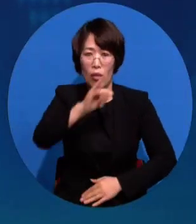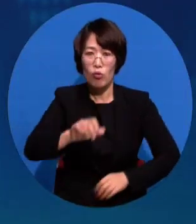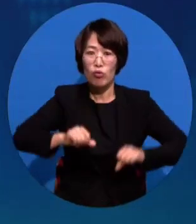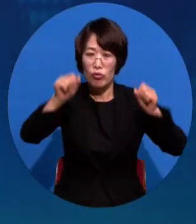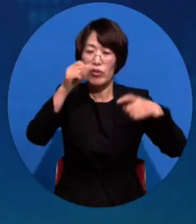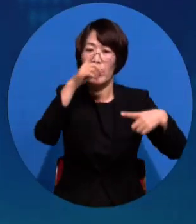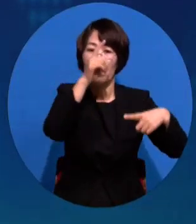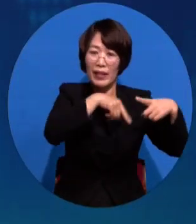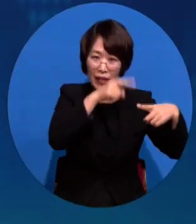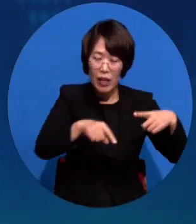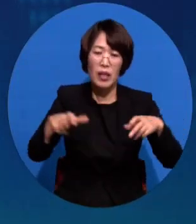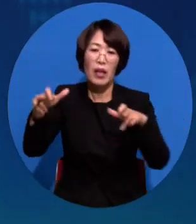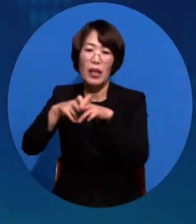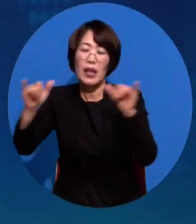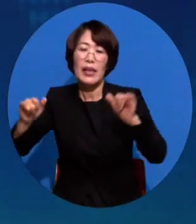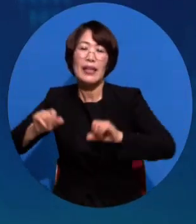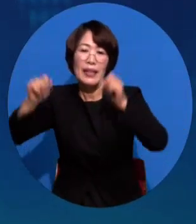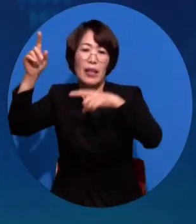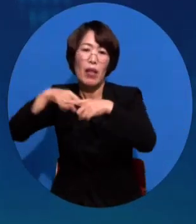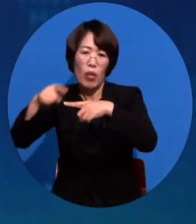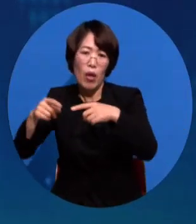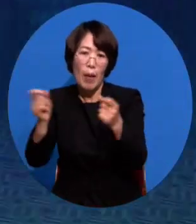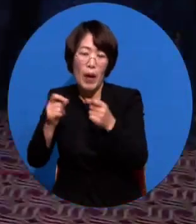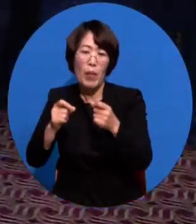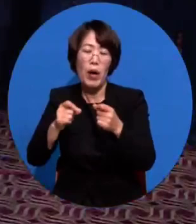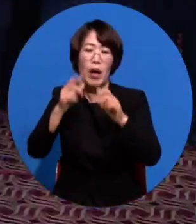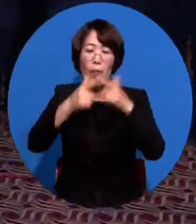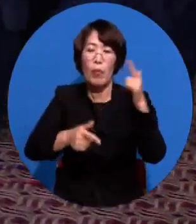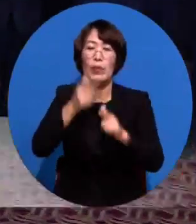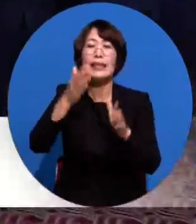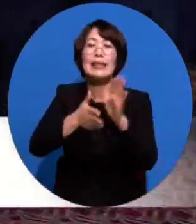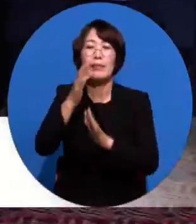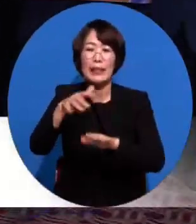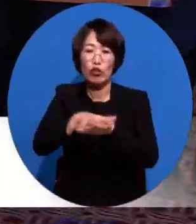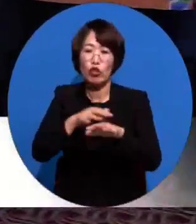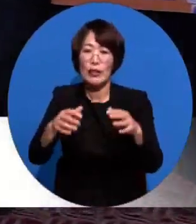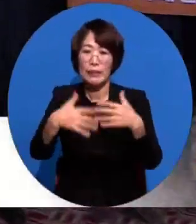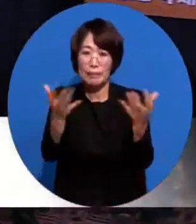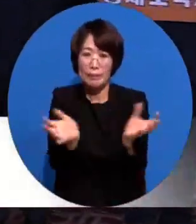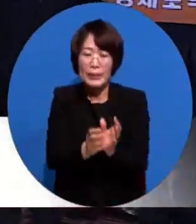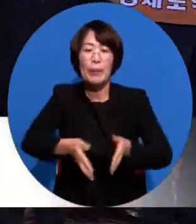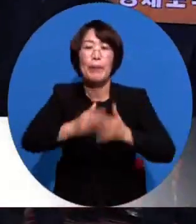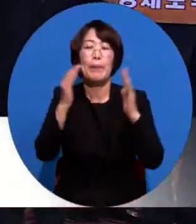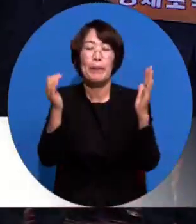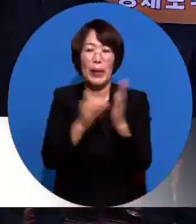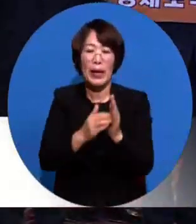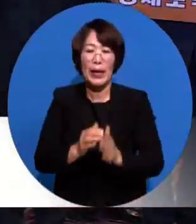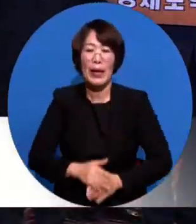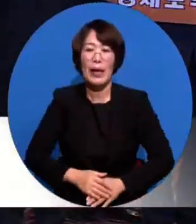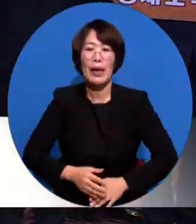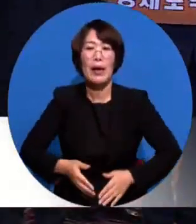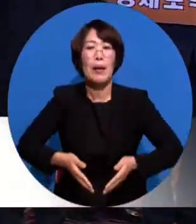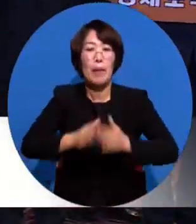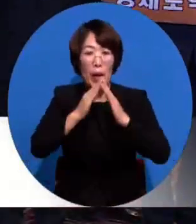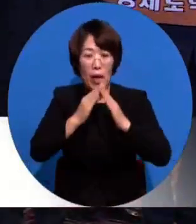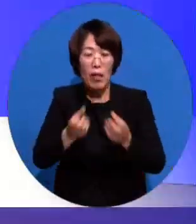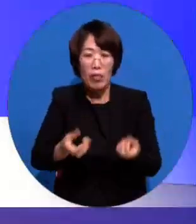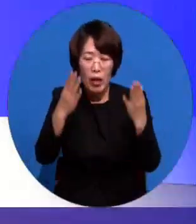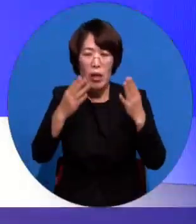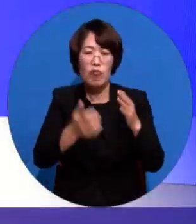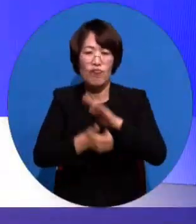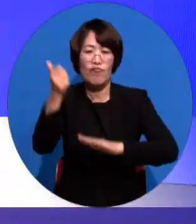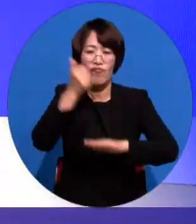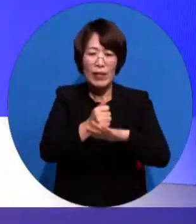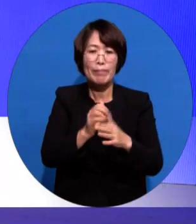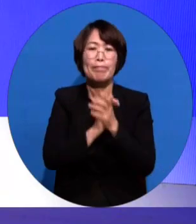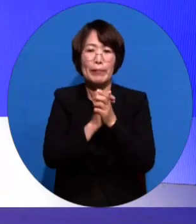전국체전과 장애인체전을 앞두고 목포지역 범시민추진협의회 발대식이 열렸습니다. 발대식에는 성공기원을